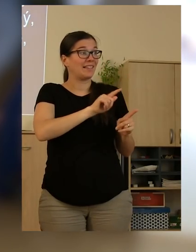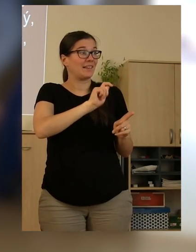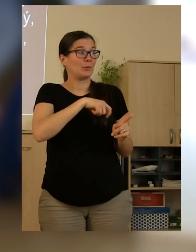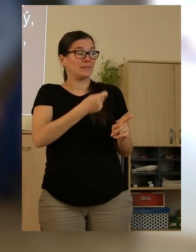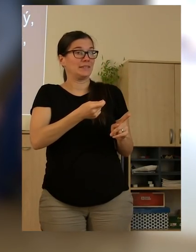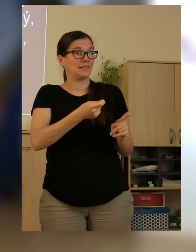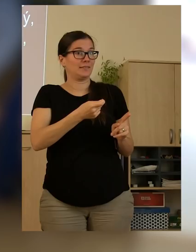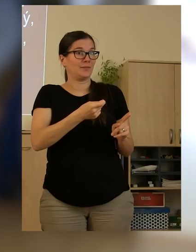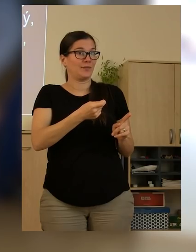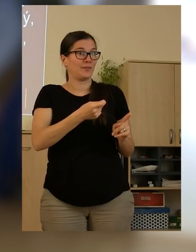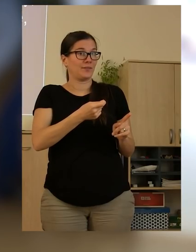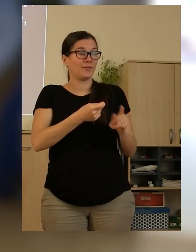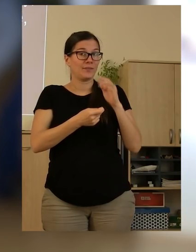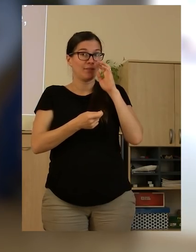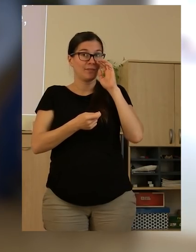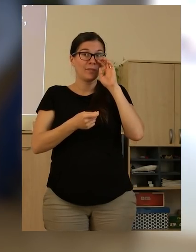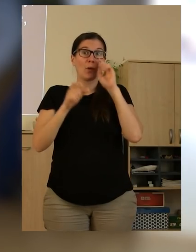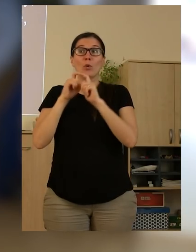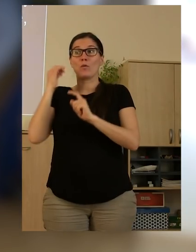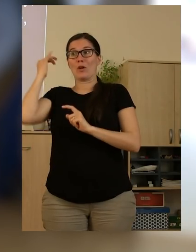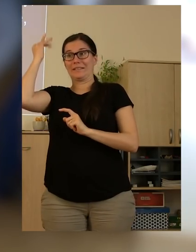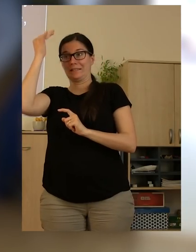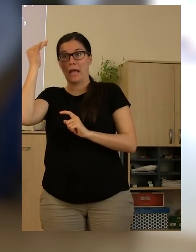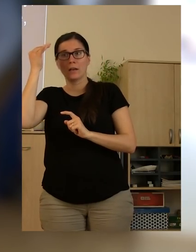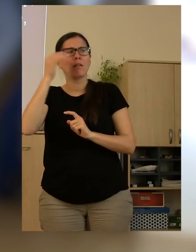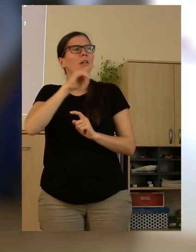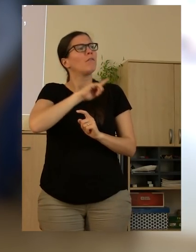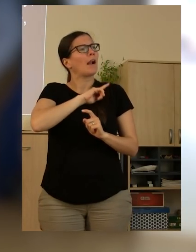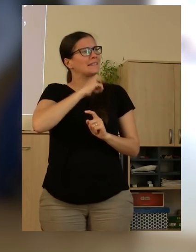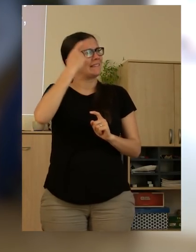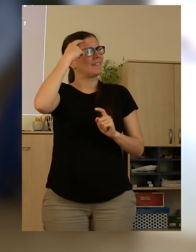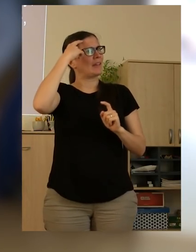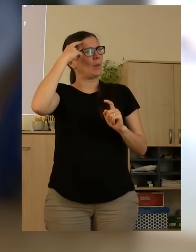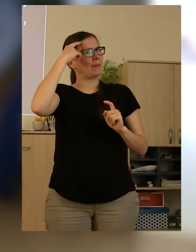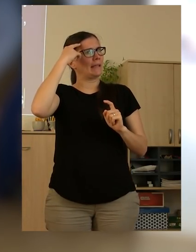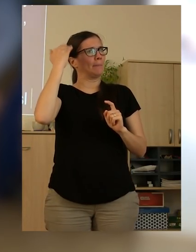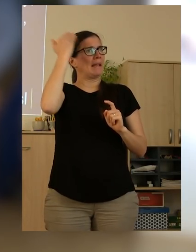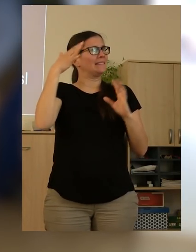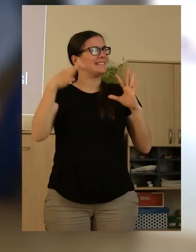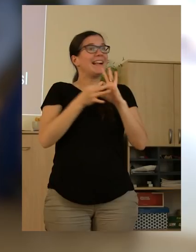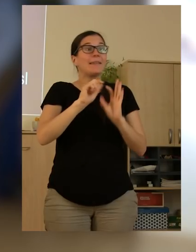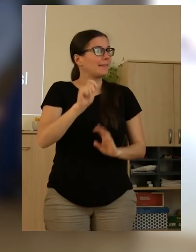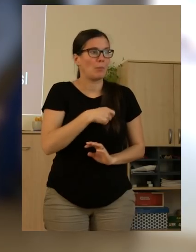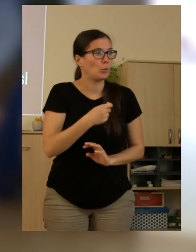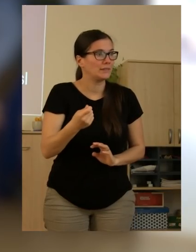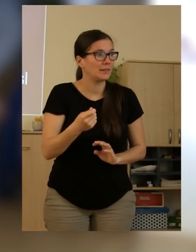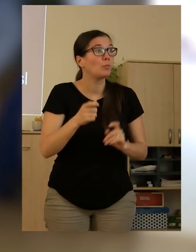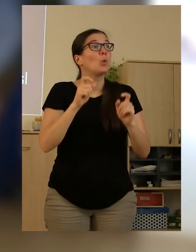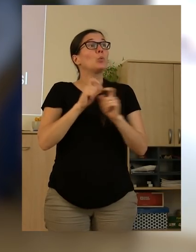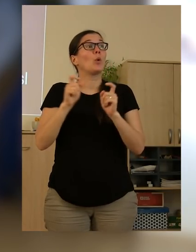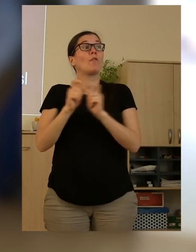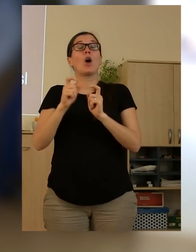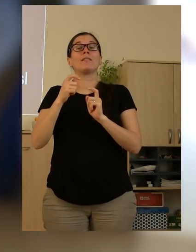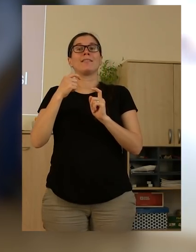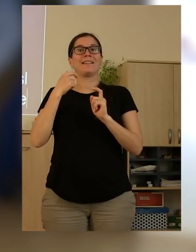mysl. Už tím, že moje mysl má tendenci interpretovat ten sen, ho